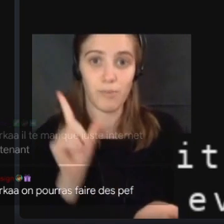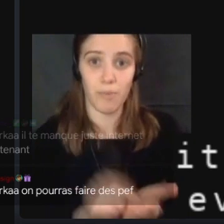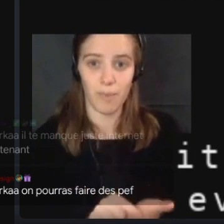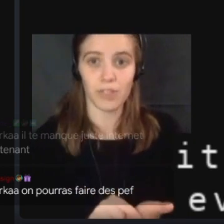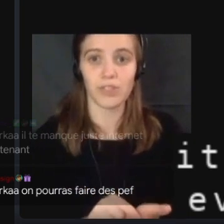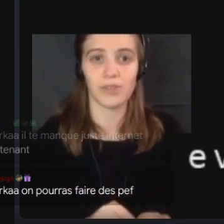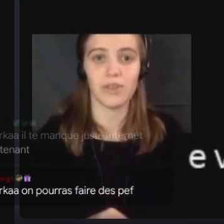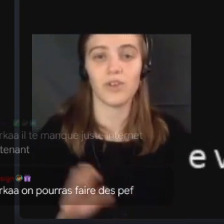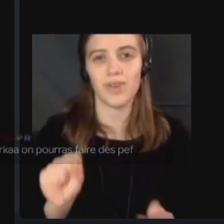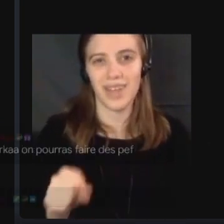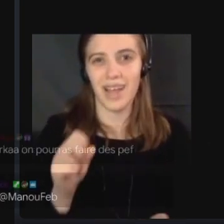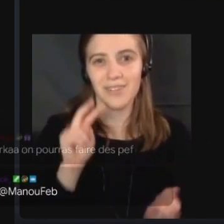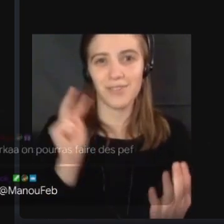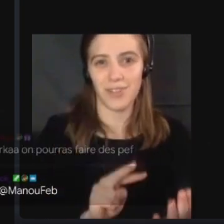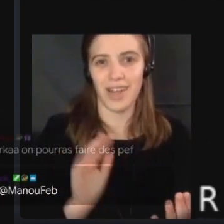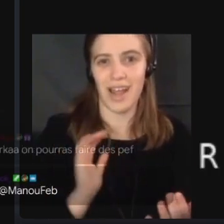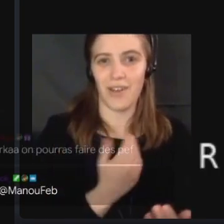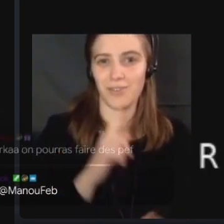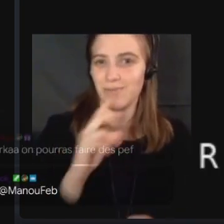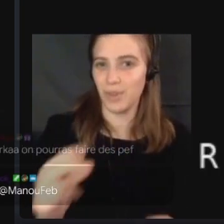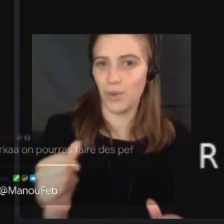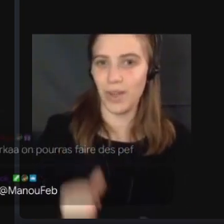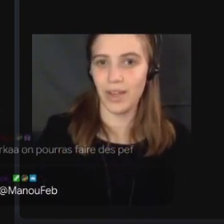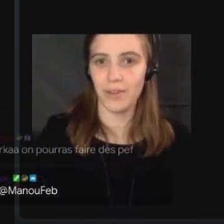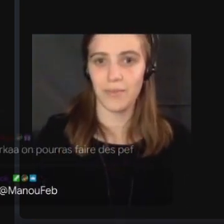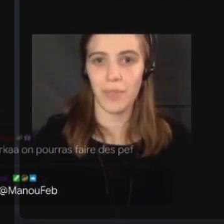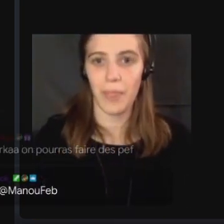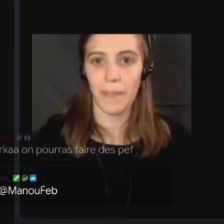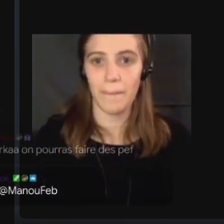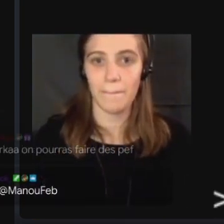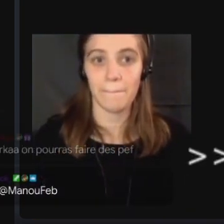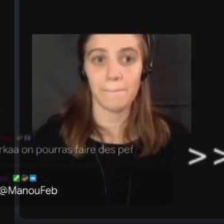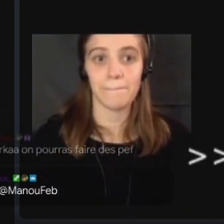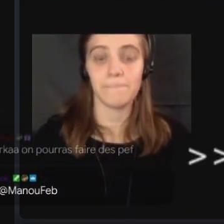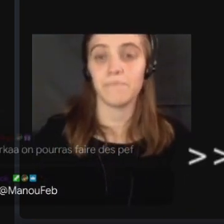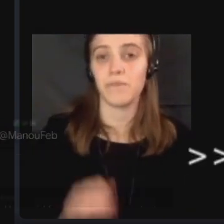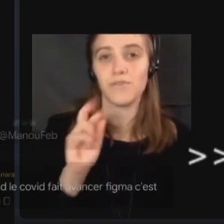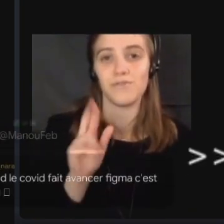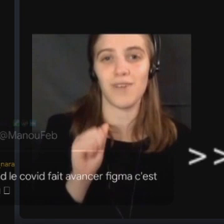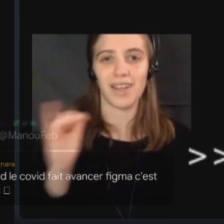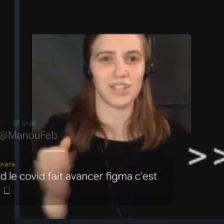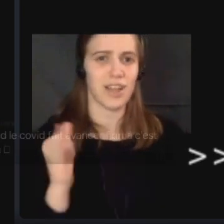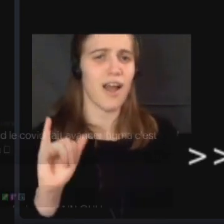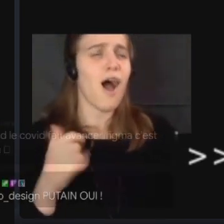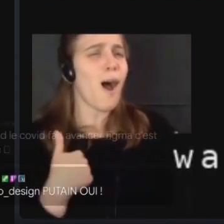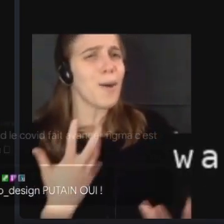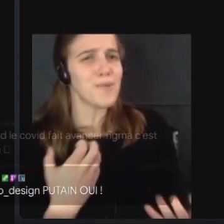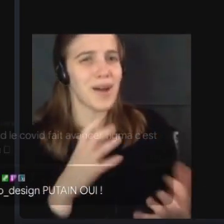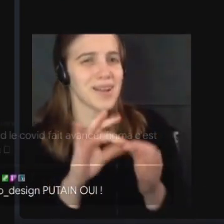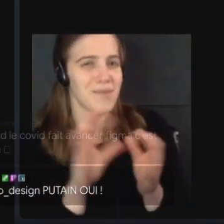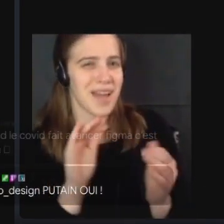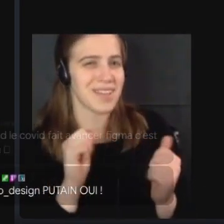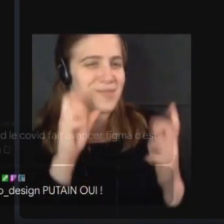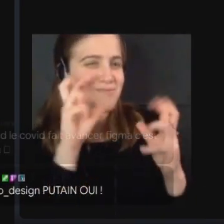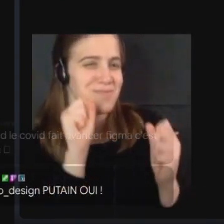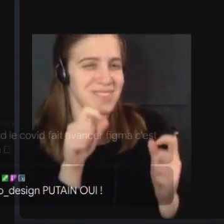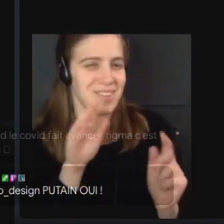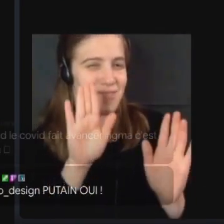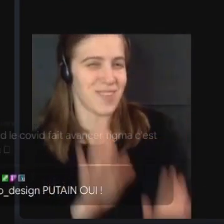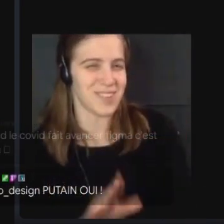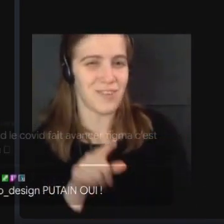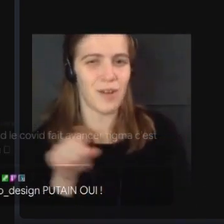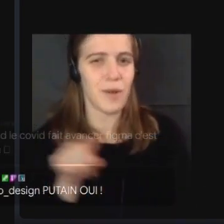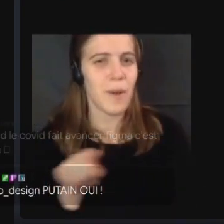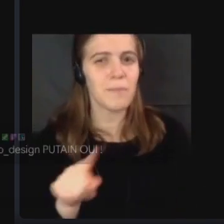nouvelle façon de travailler aujourd'hui, sur un outil de collaboration. Passer de